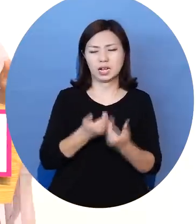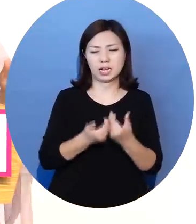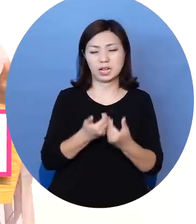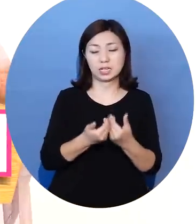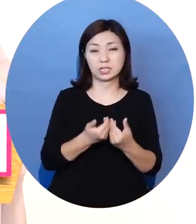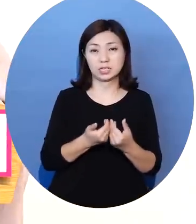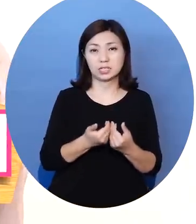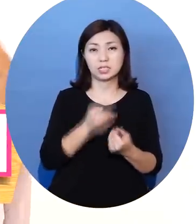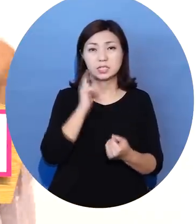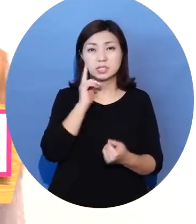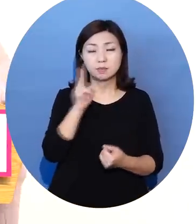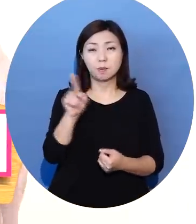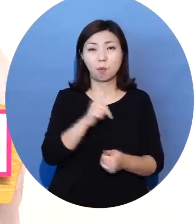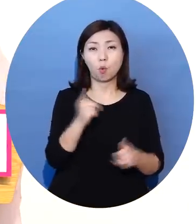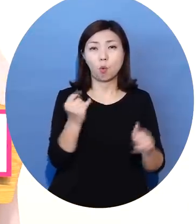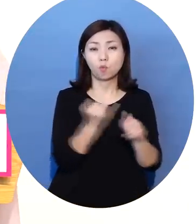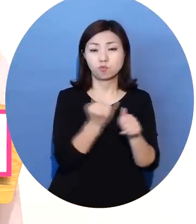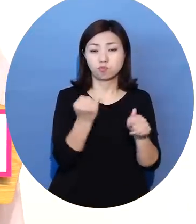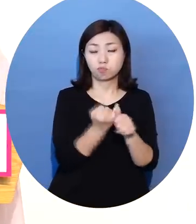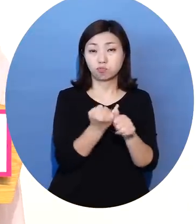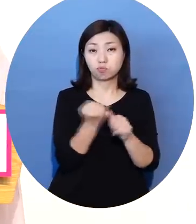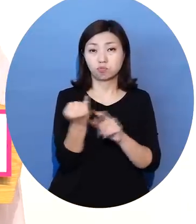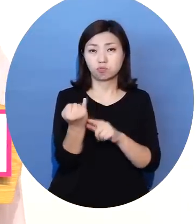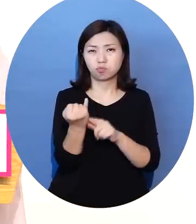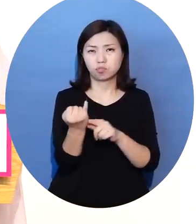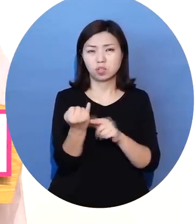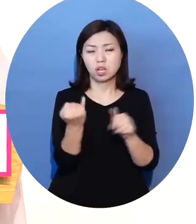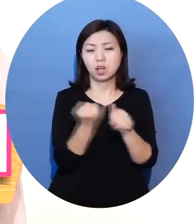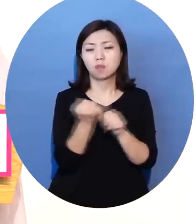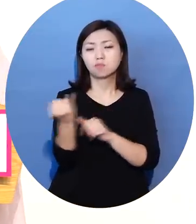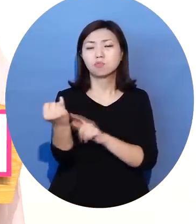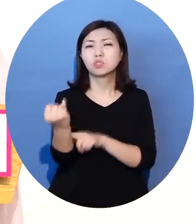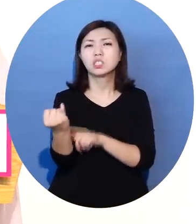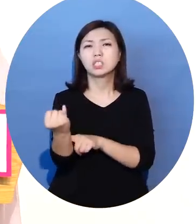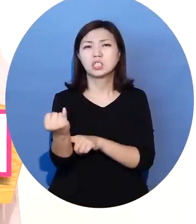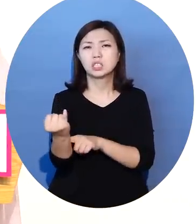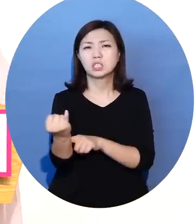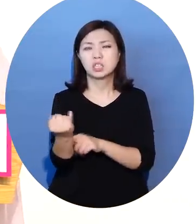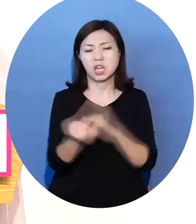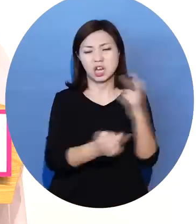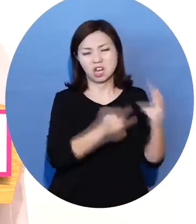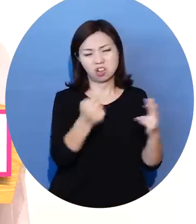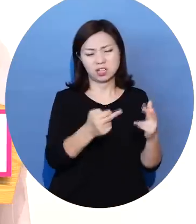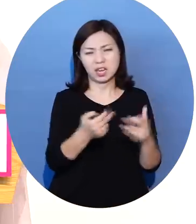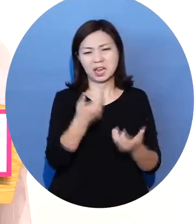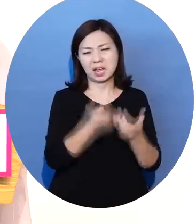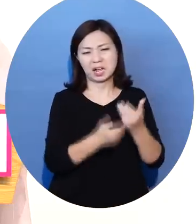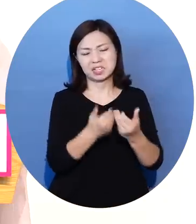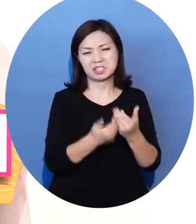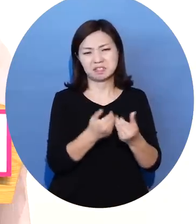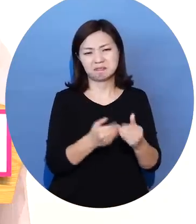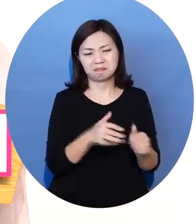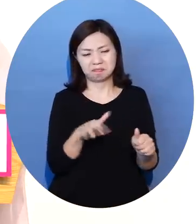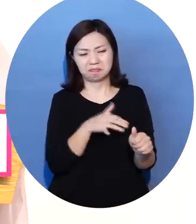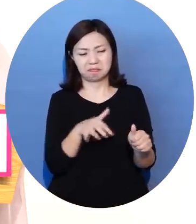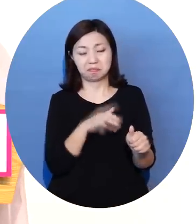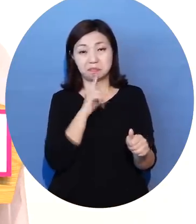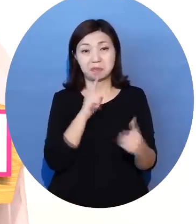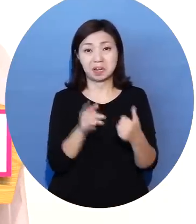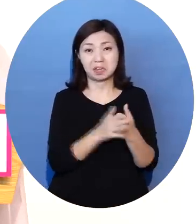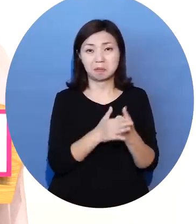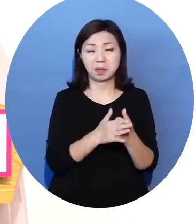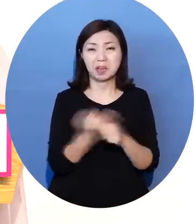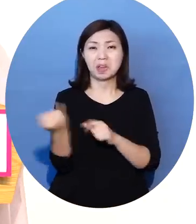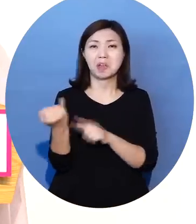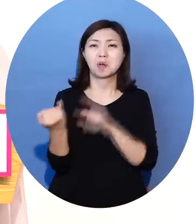갈등이 이제 부인들이 형제 간의 갈등을 조장한다. 이래가 괜히 죄 없는 여자만 어때요? 욕으로도